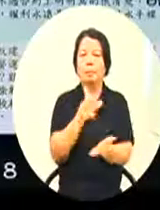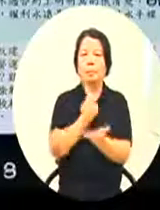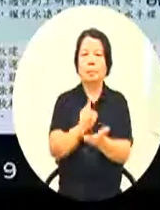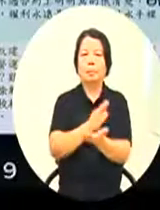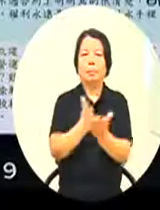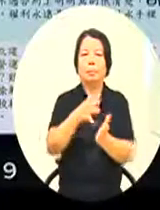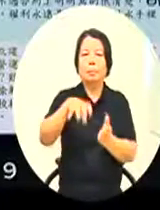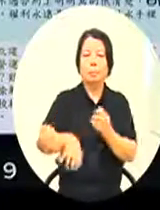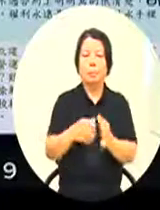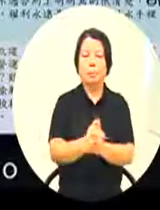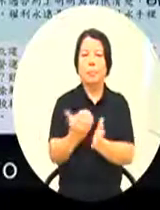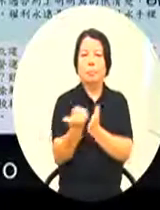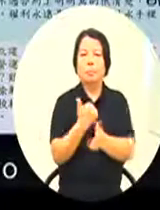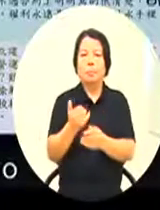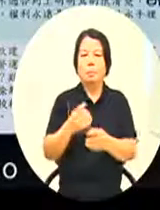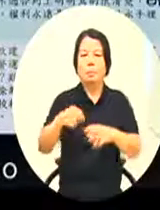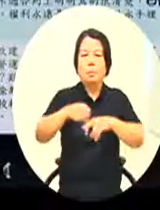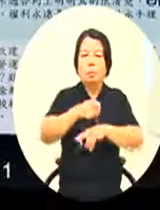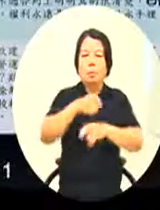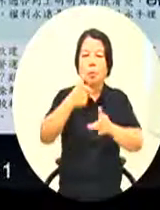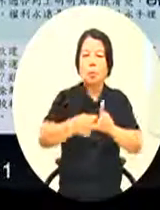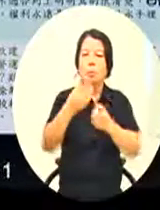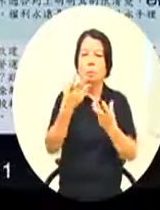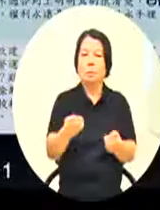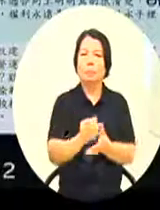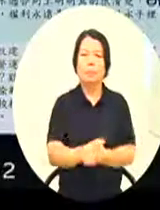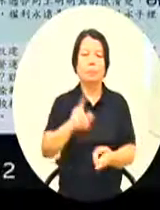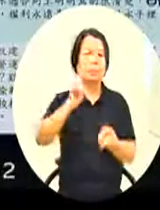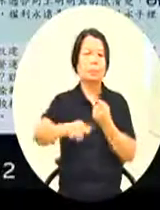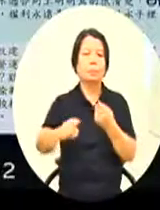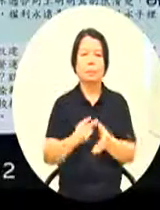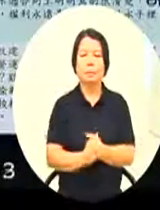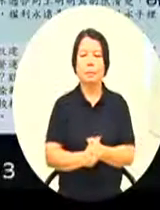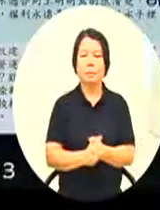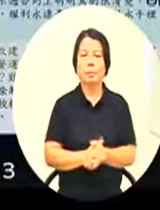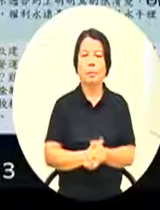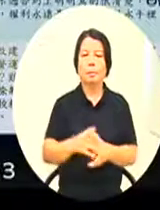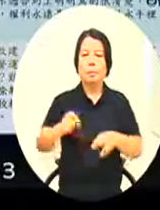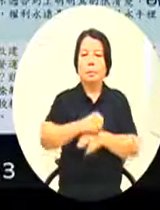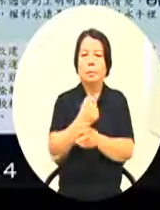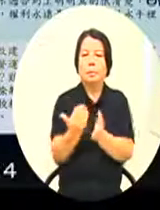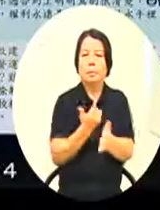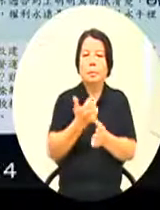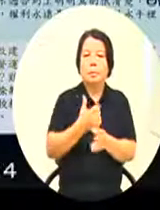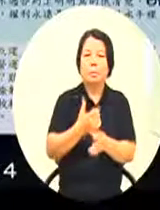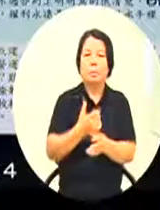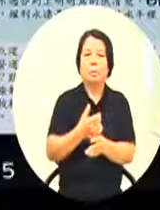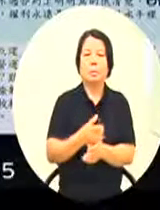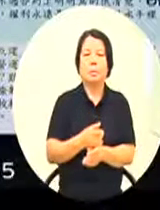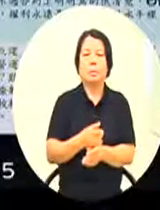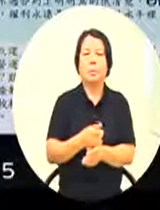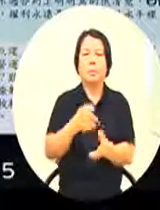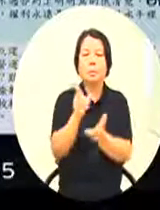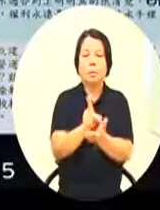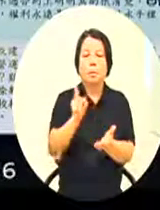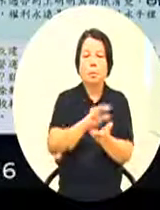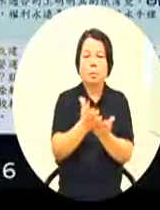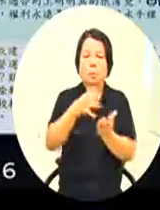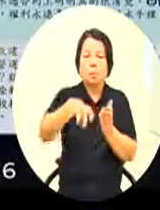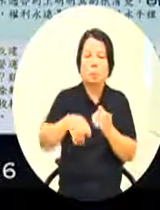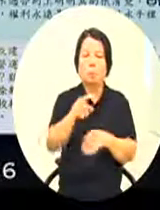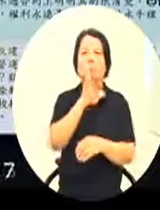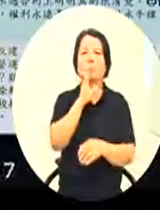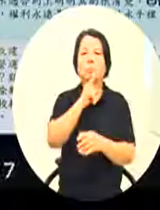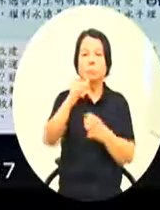们前进区没有图书馆吗？不对，前进区本来就有原来的文学馆，甚至你们拆除